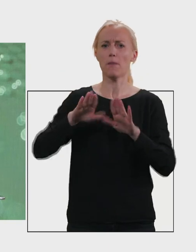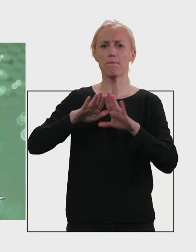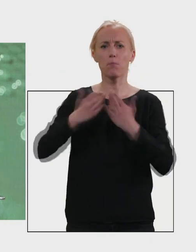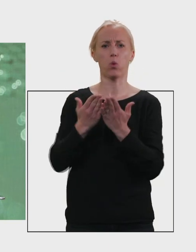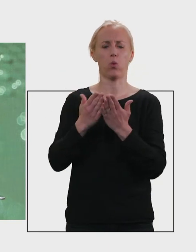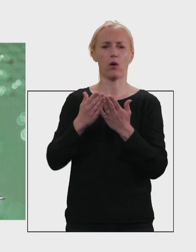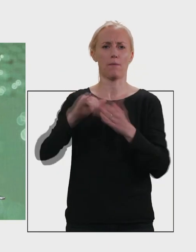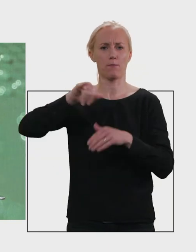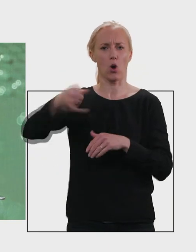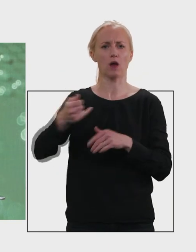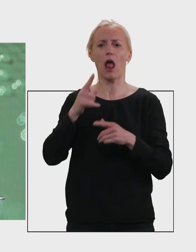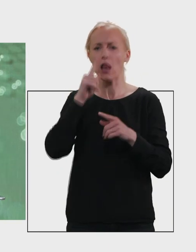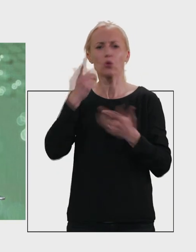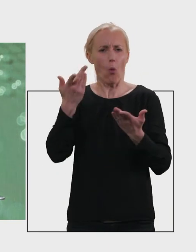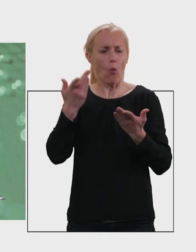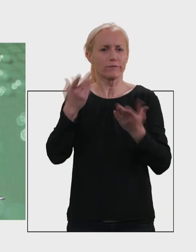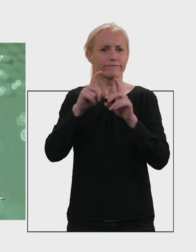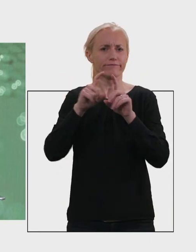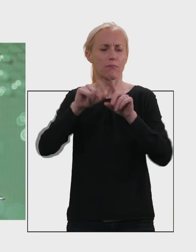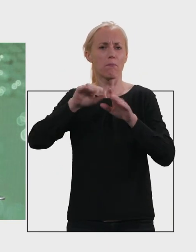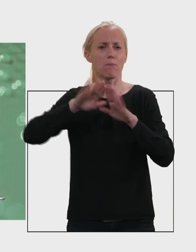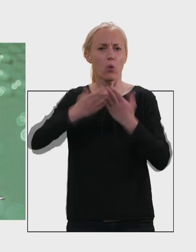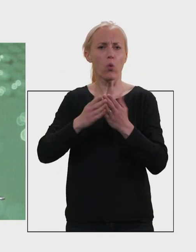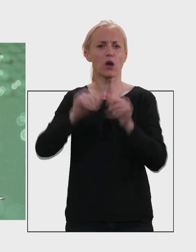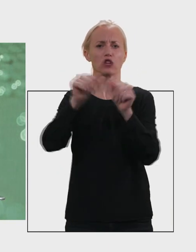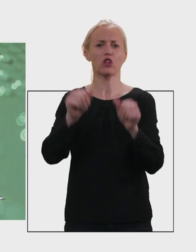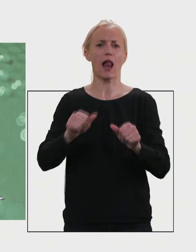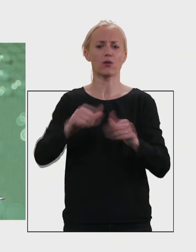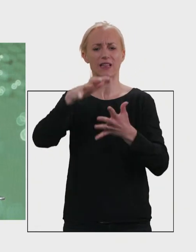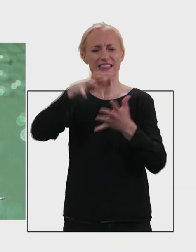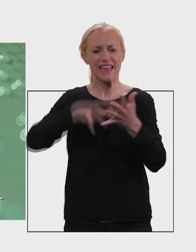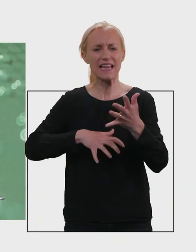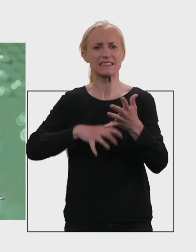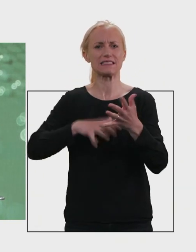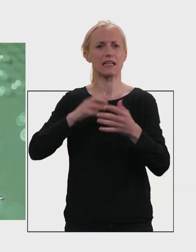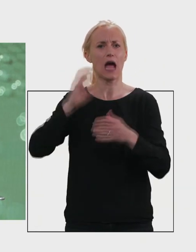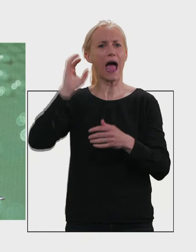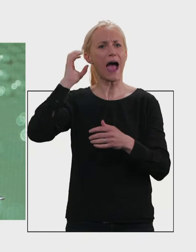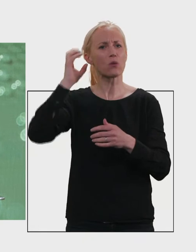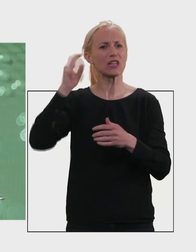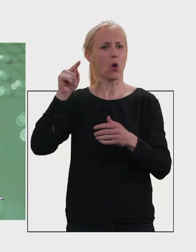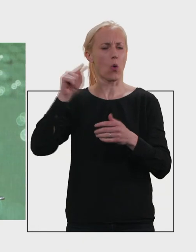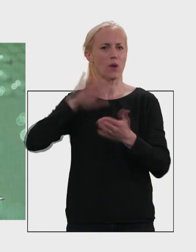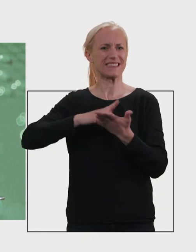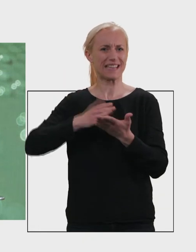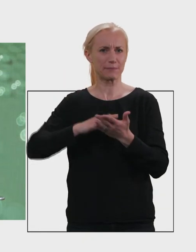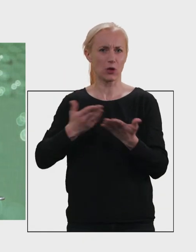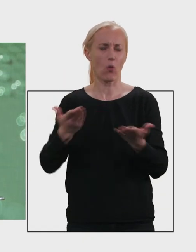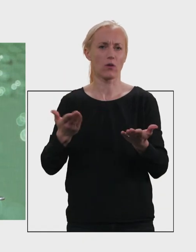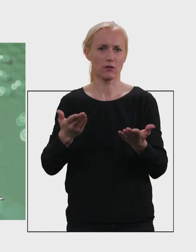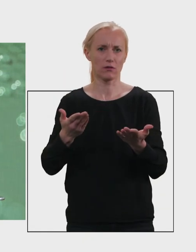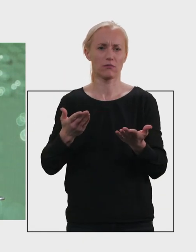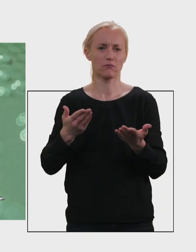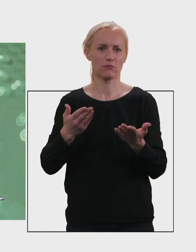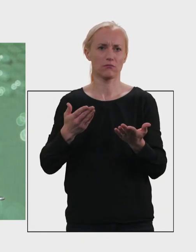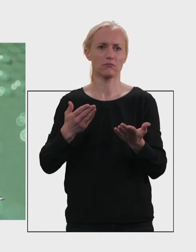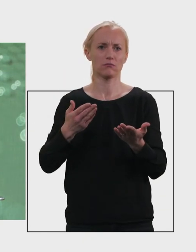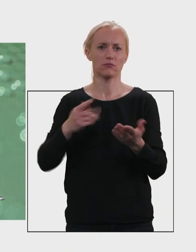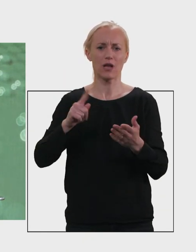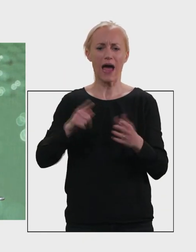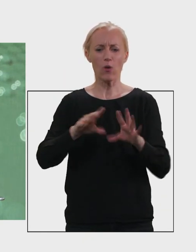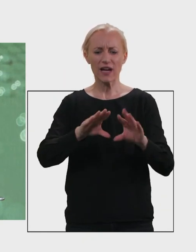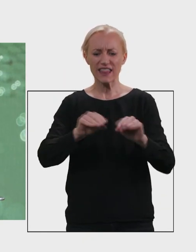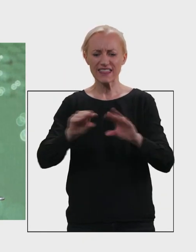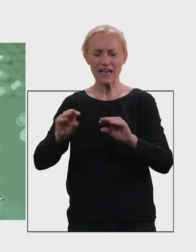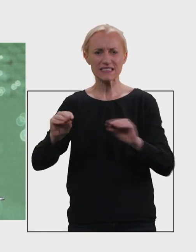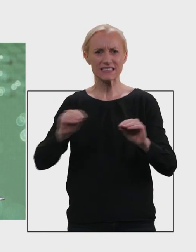heißt also, es geht um Buchgestaltung, es geht um Texte, es geht um Audiodeskription hier auch in diesem Fall. Und es geht natürlich um Tastobjekte,